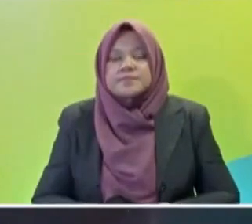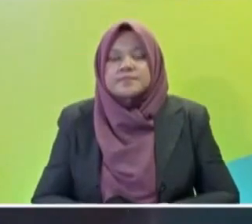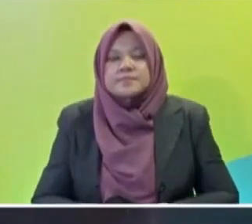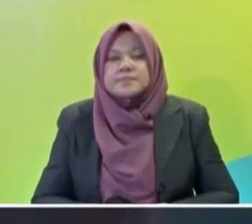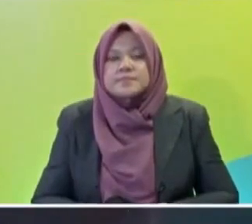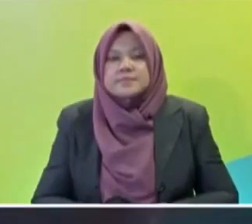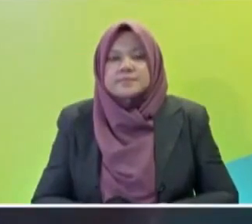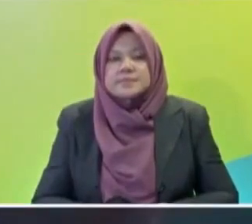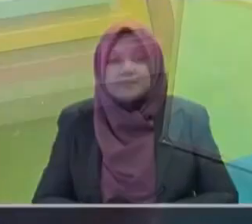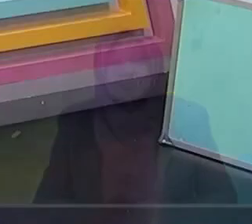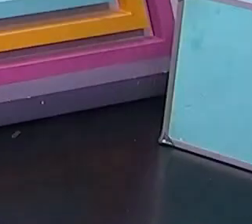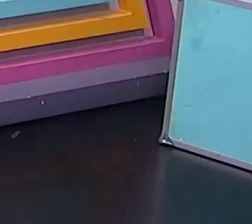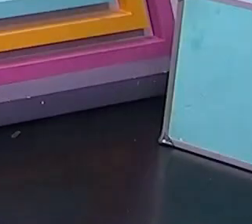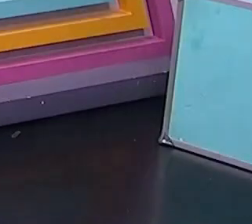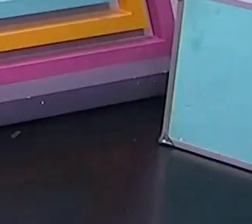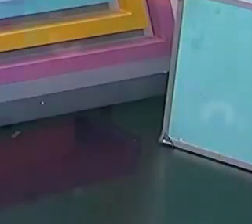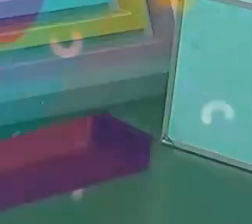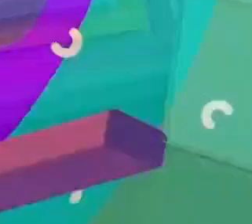sukses SPM 22